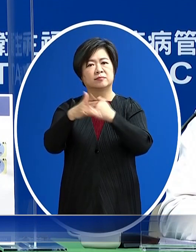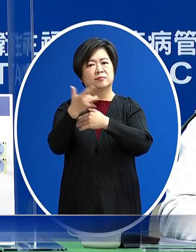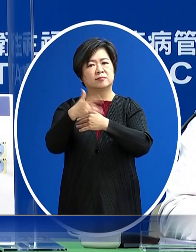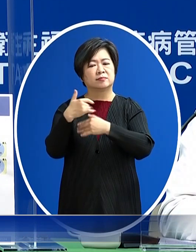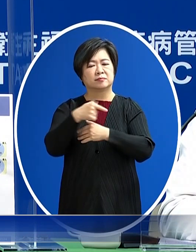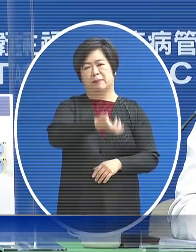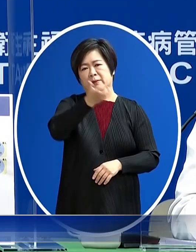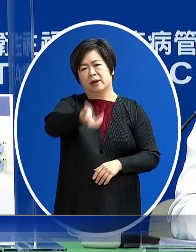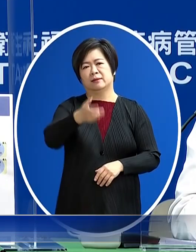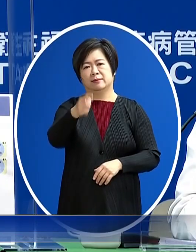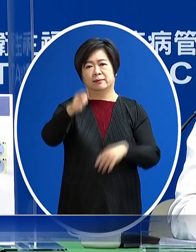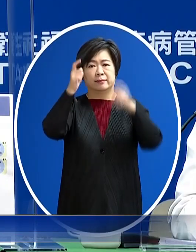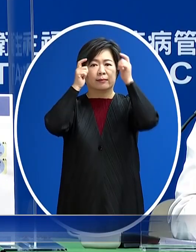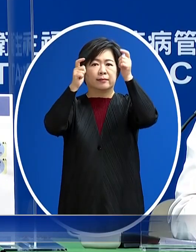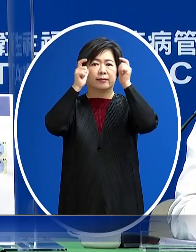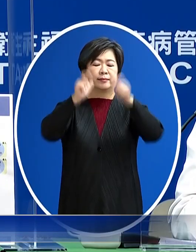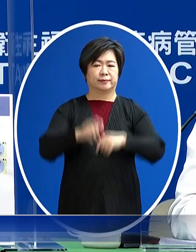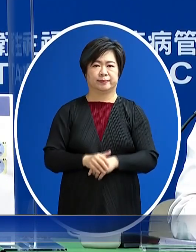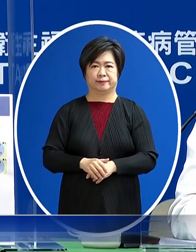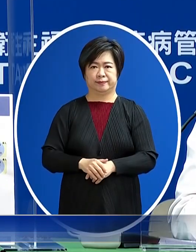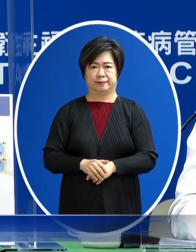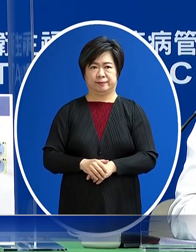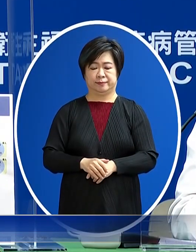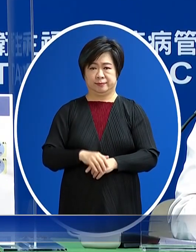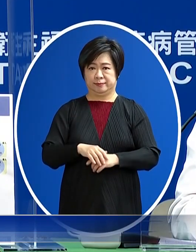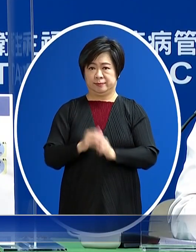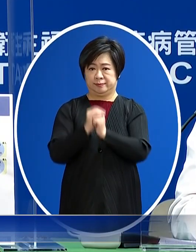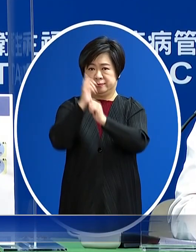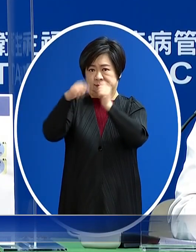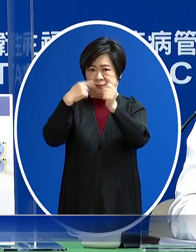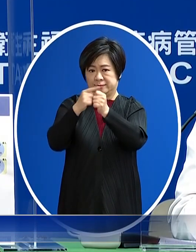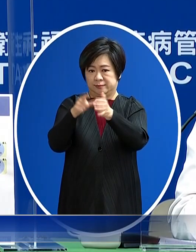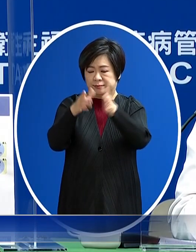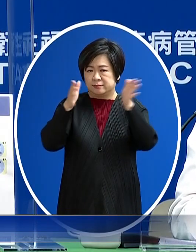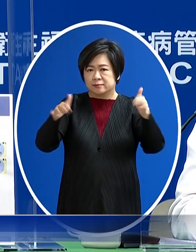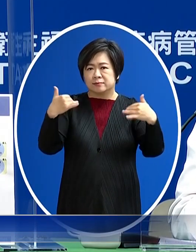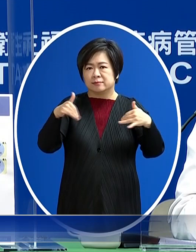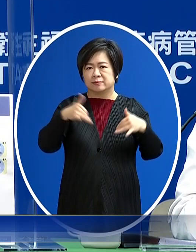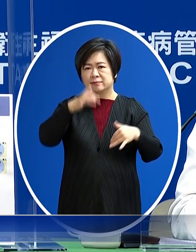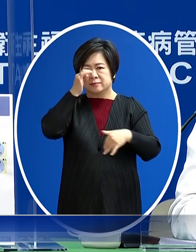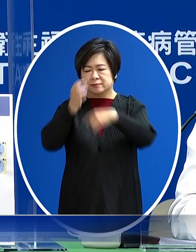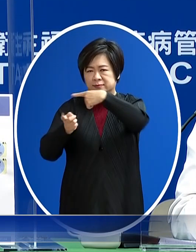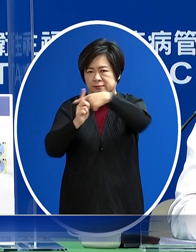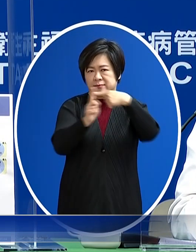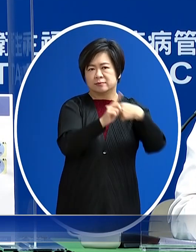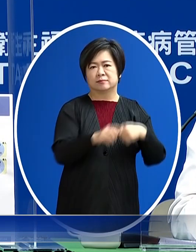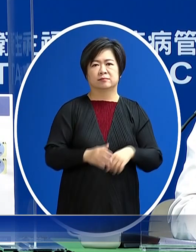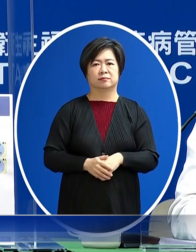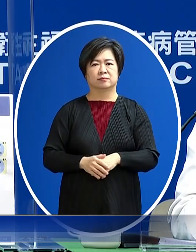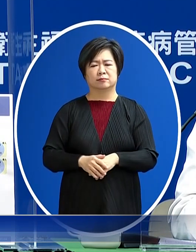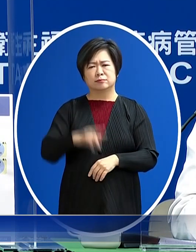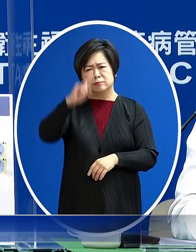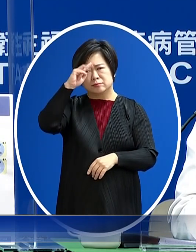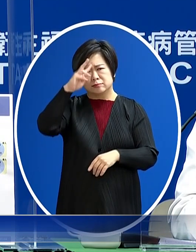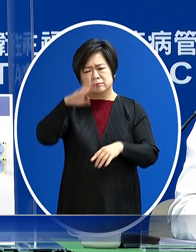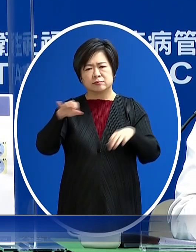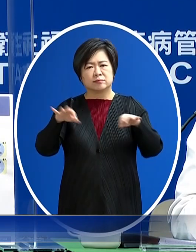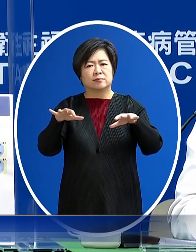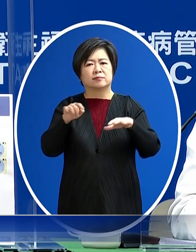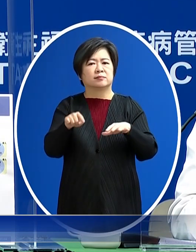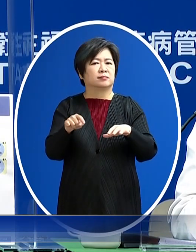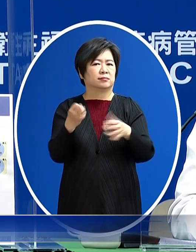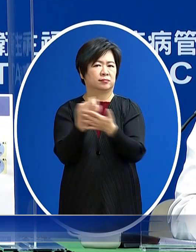之间的染疫，过年这段时间的移动目前还没有看到个案，不过因为时间还很短，虽然这病